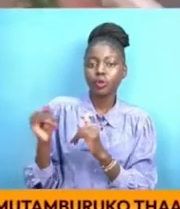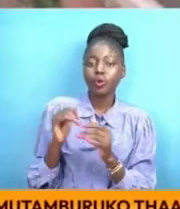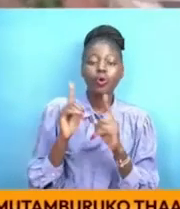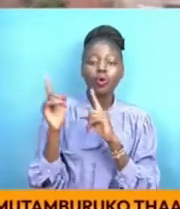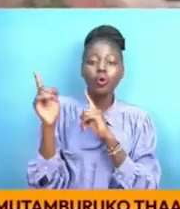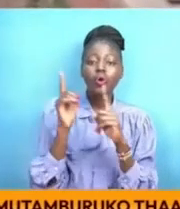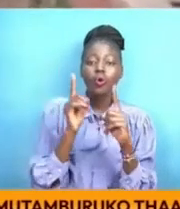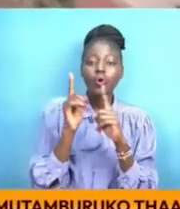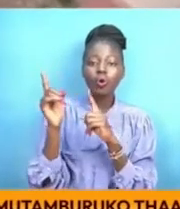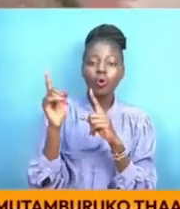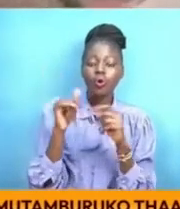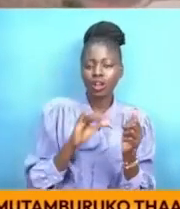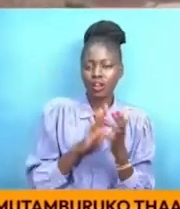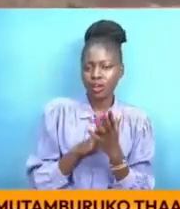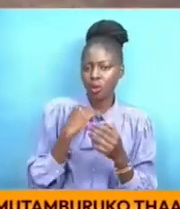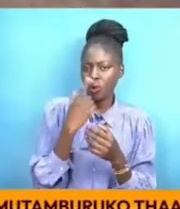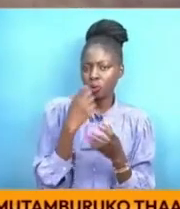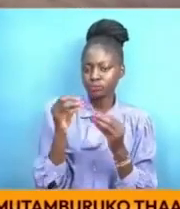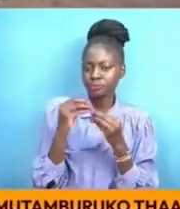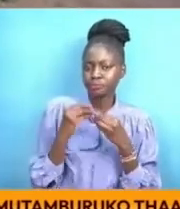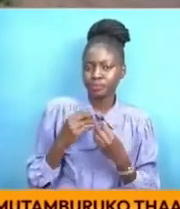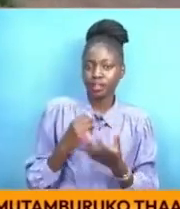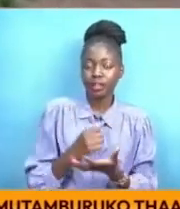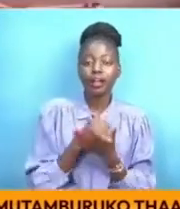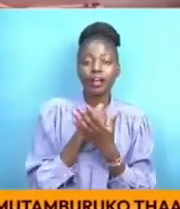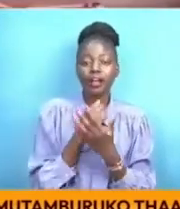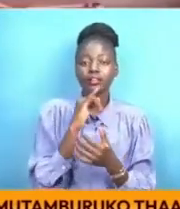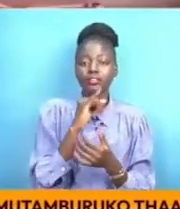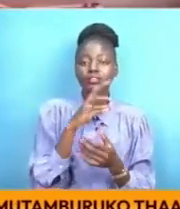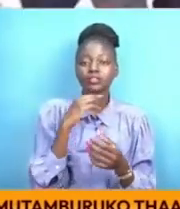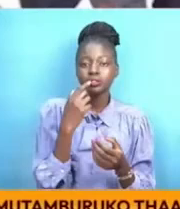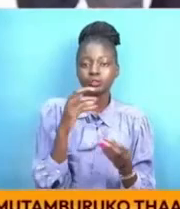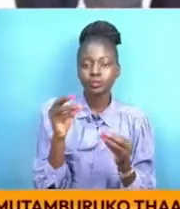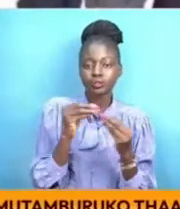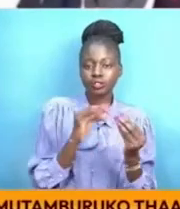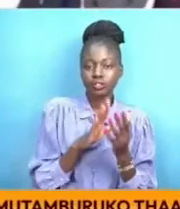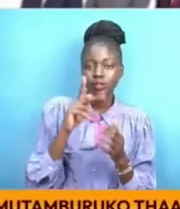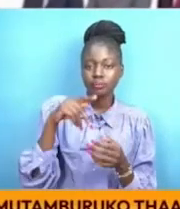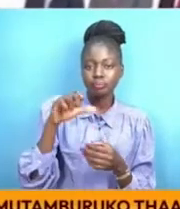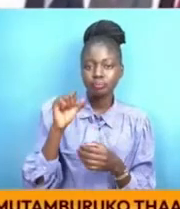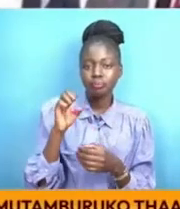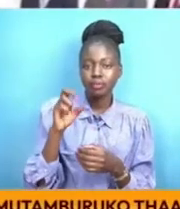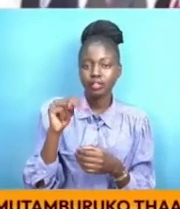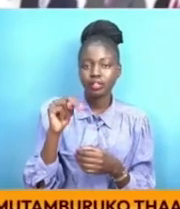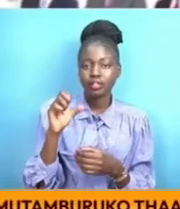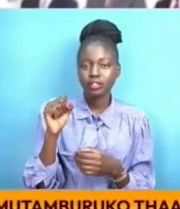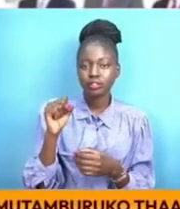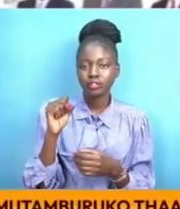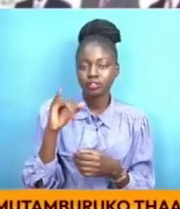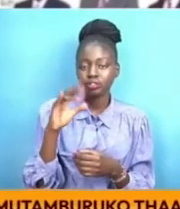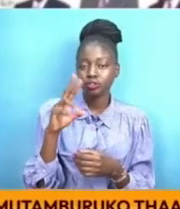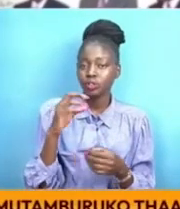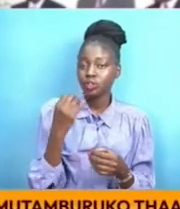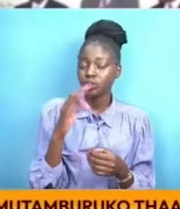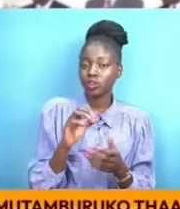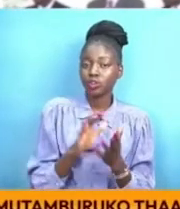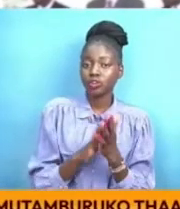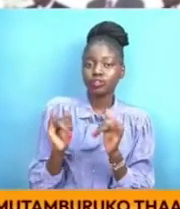ukui aria matanyitwo kugunika ni aria maramukira pensheni ya muigana wa shilingi bilioni